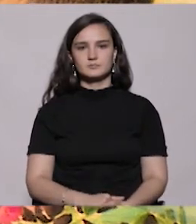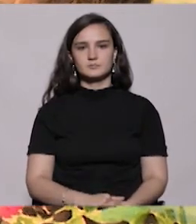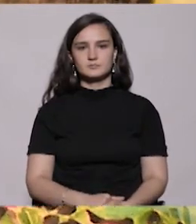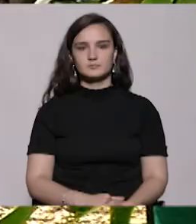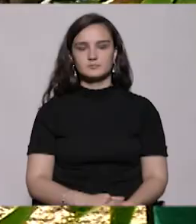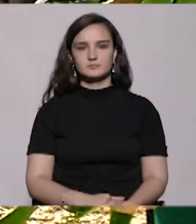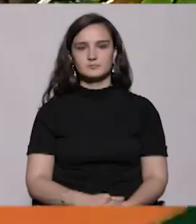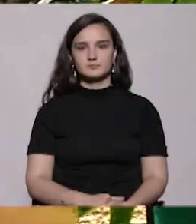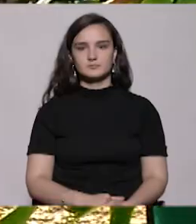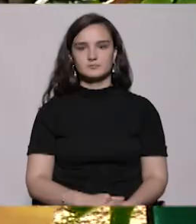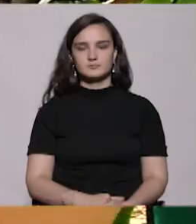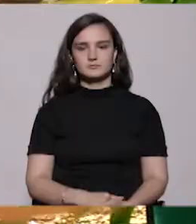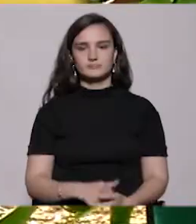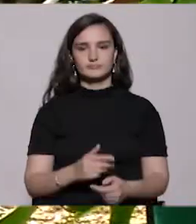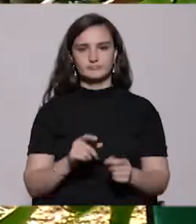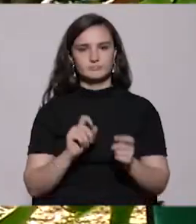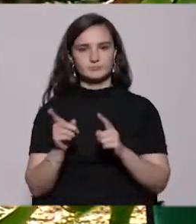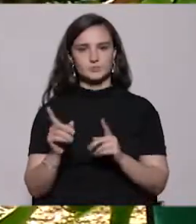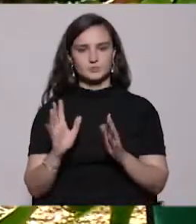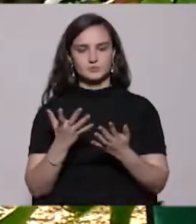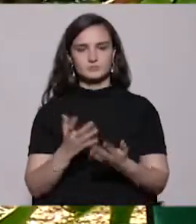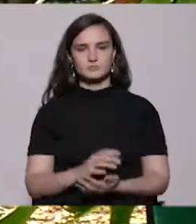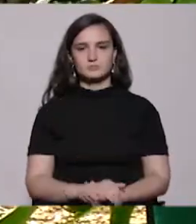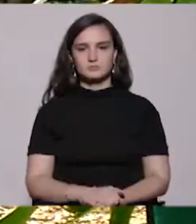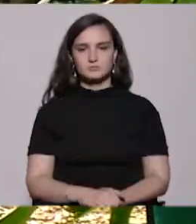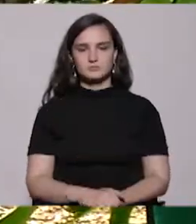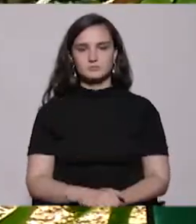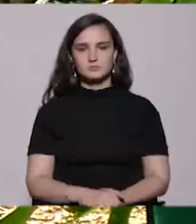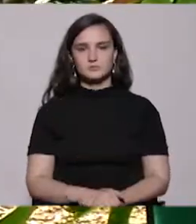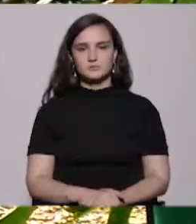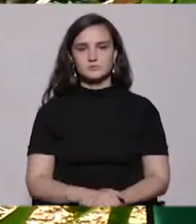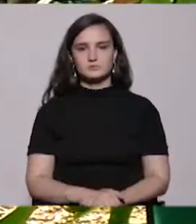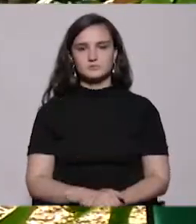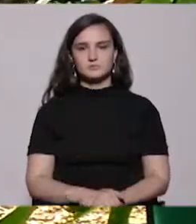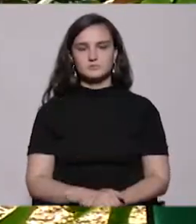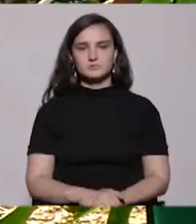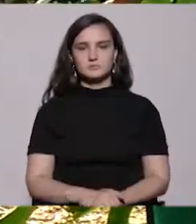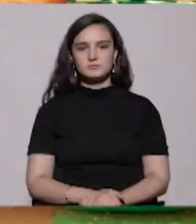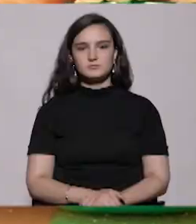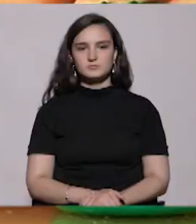აი ფოთოლი. ოპ ოპ ოპ ოპ ოპ ოპ ოპ.